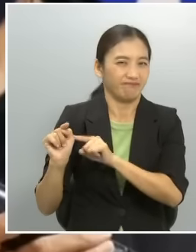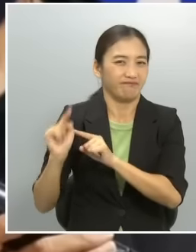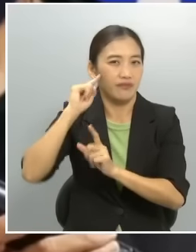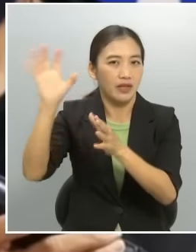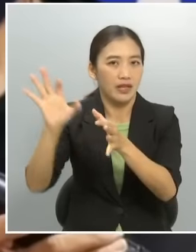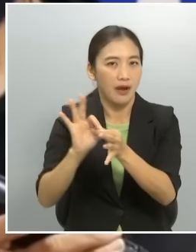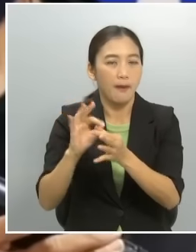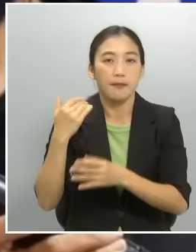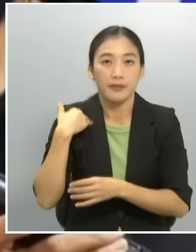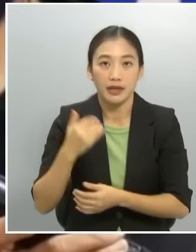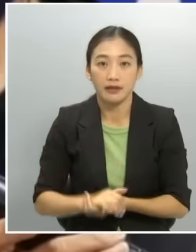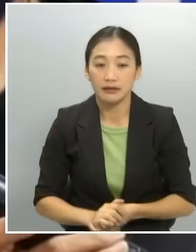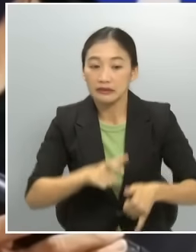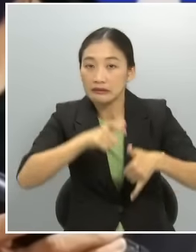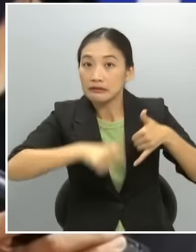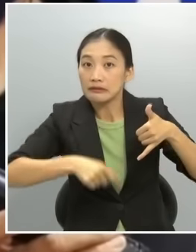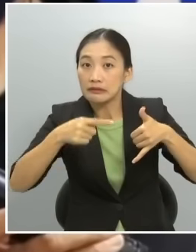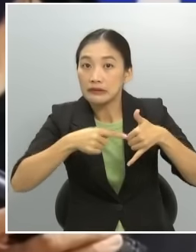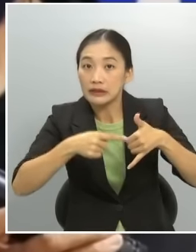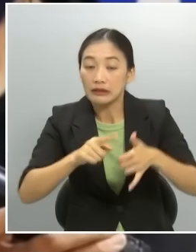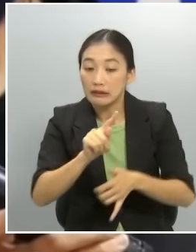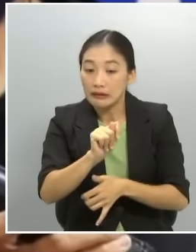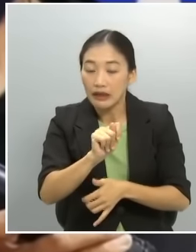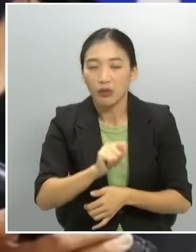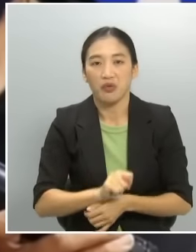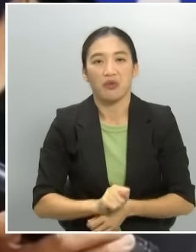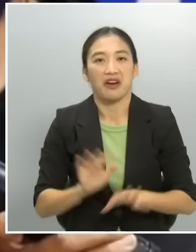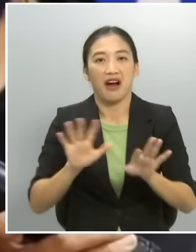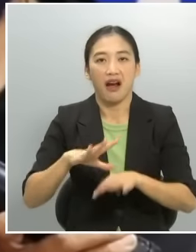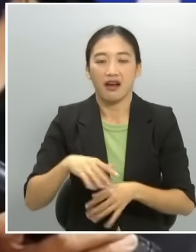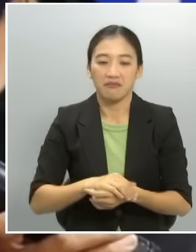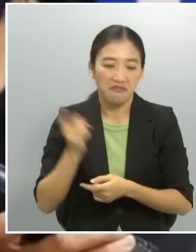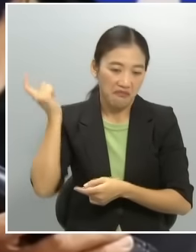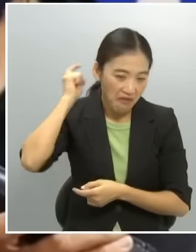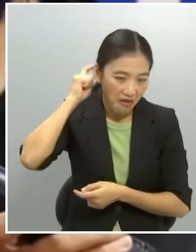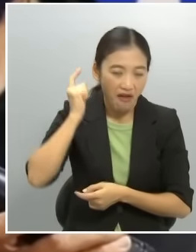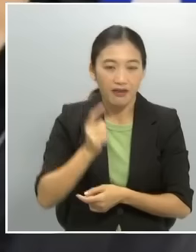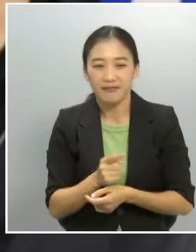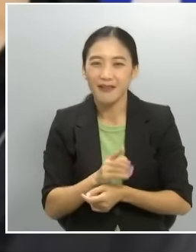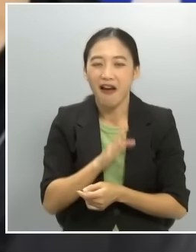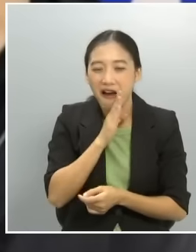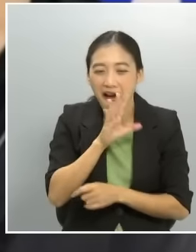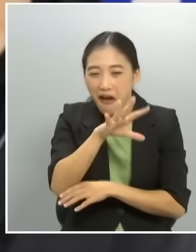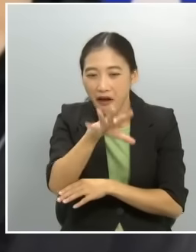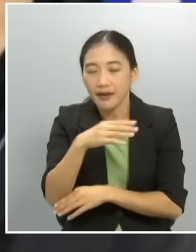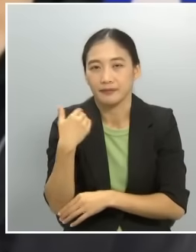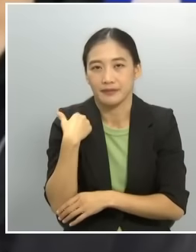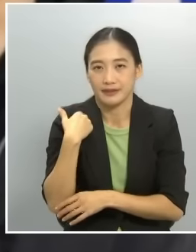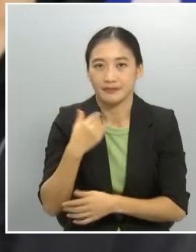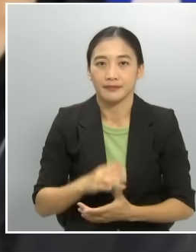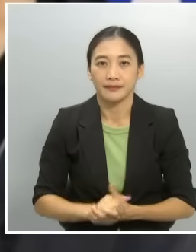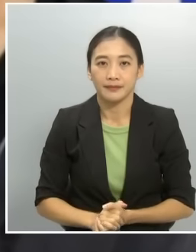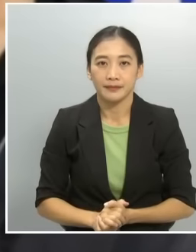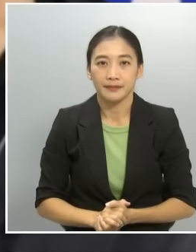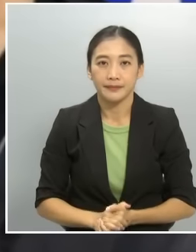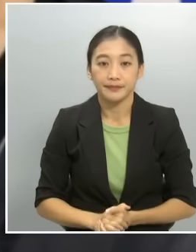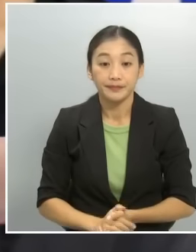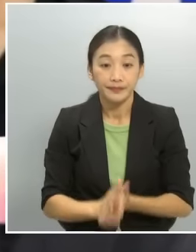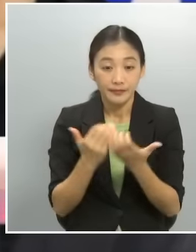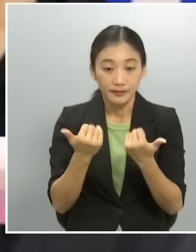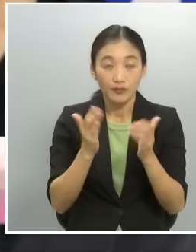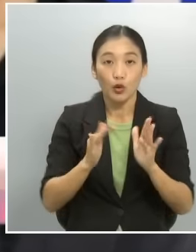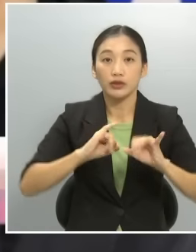นตีสองหน้าแล้วไปหลอกเหยื่อเอาลองฟังดูครับ ผู้เสียหายเขาแจ้งว่า